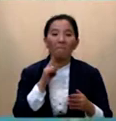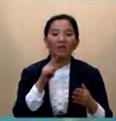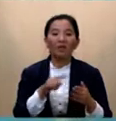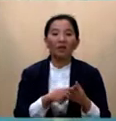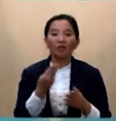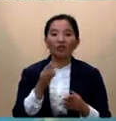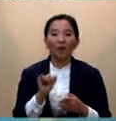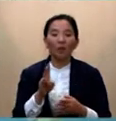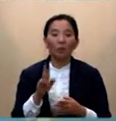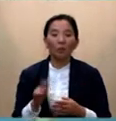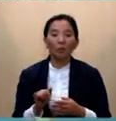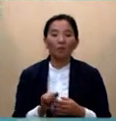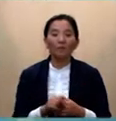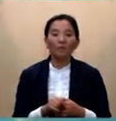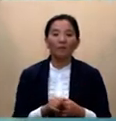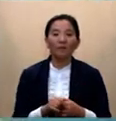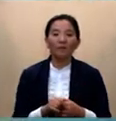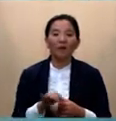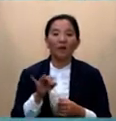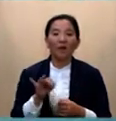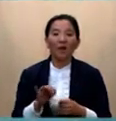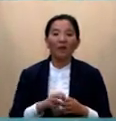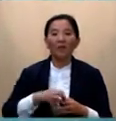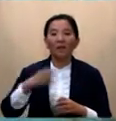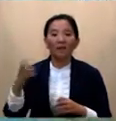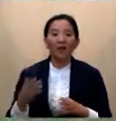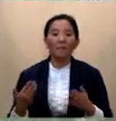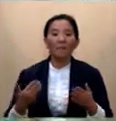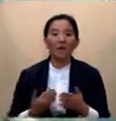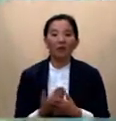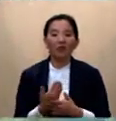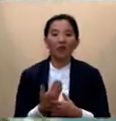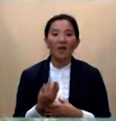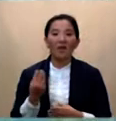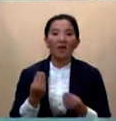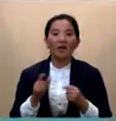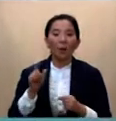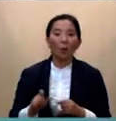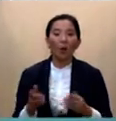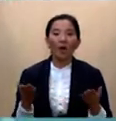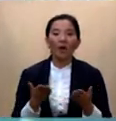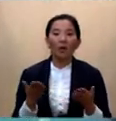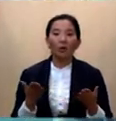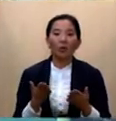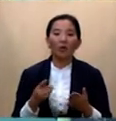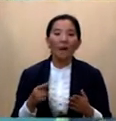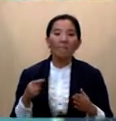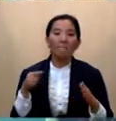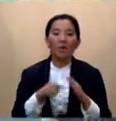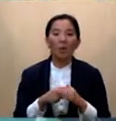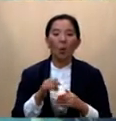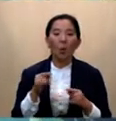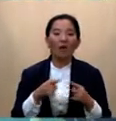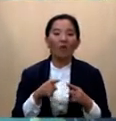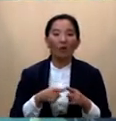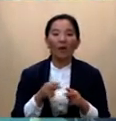в штангу и отлетает, опять же, игроку, который бил угловой,